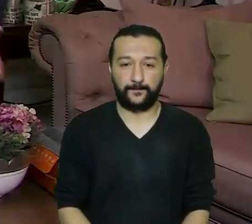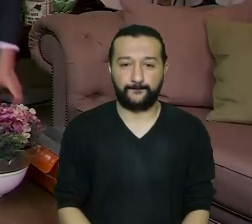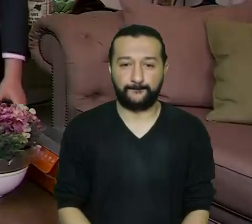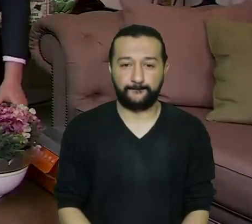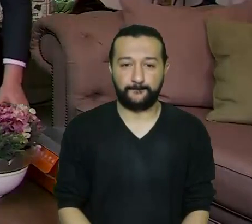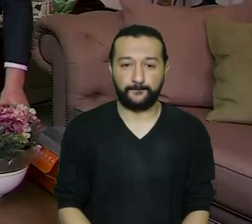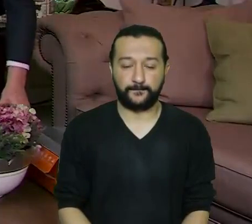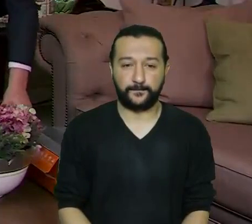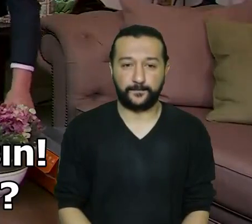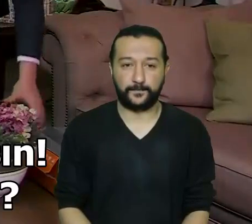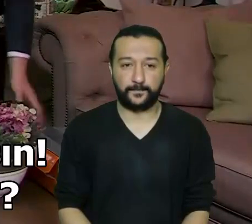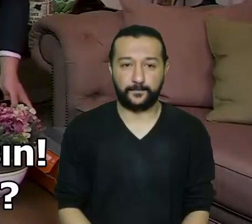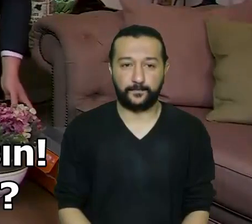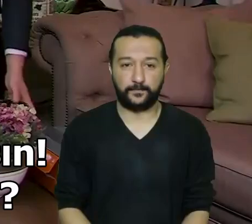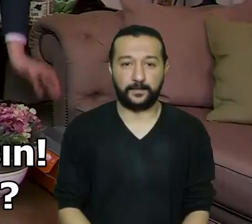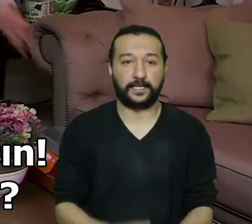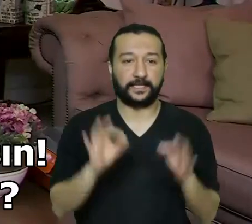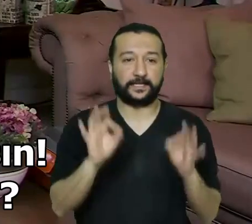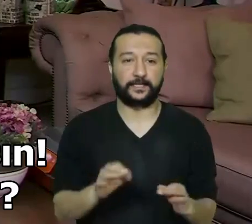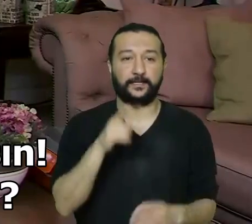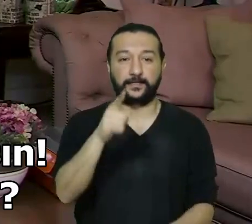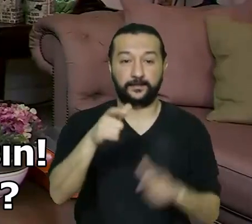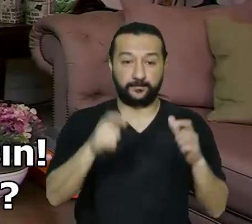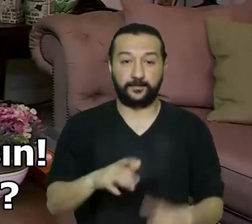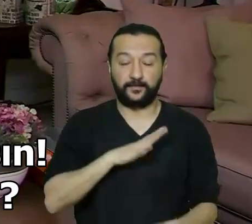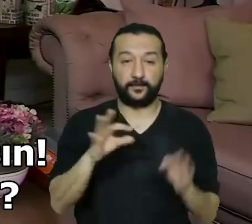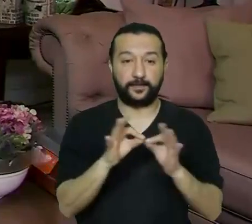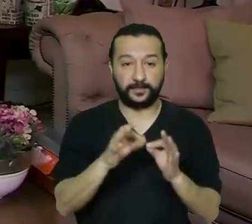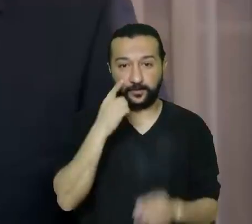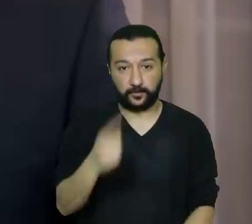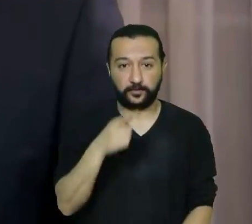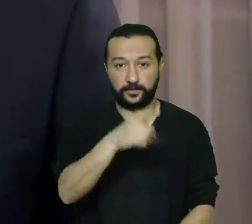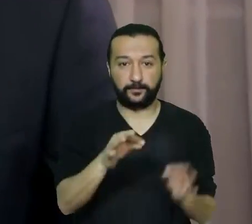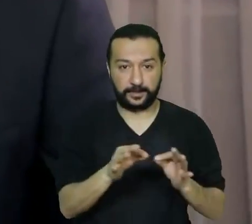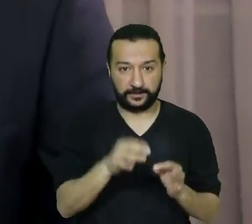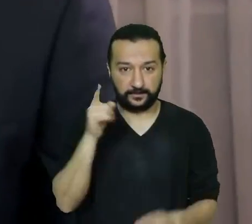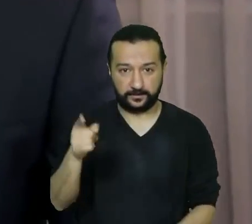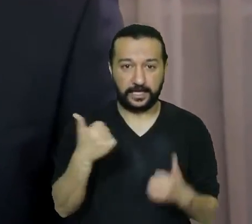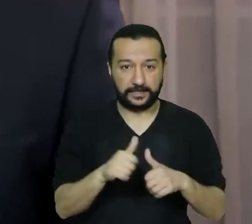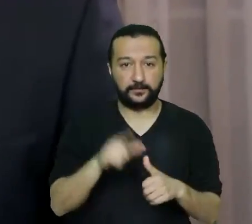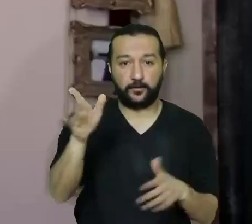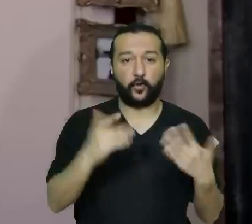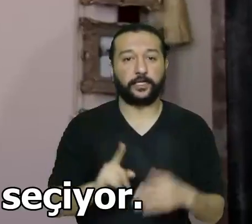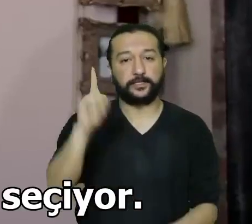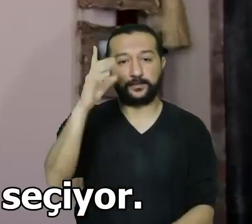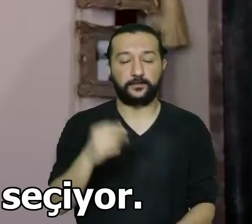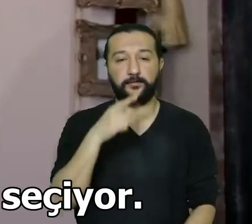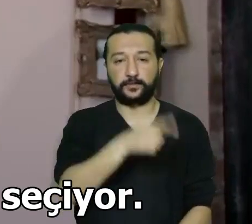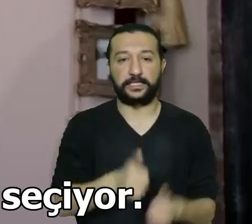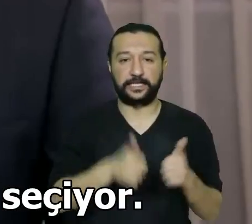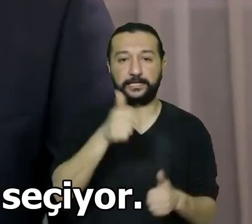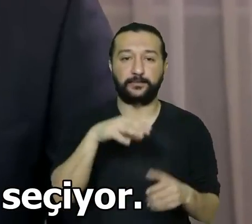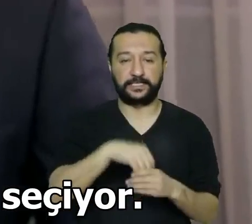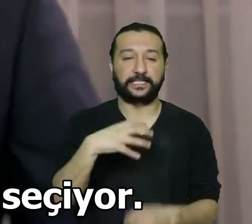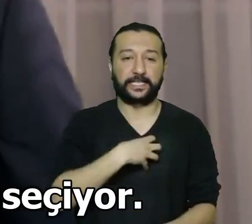Nurhan karaoke'yi topluyor. Hah. Nurhoşcuğum buradasın. Biricik'i gördün mü canım? Biricik? Biricik odaya çıktı. Bu